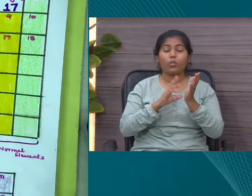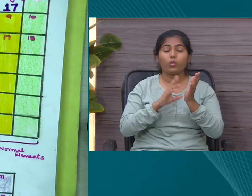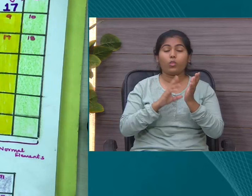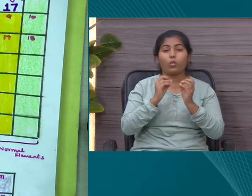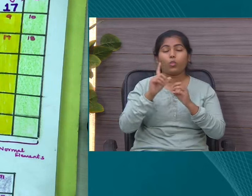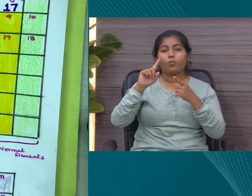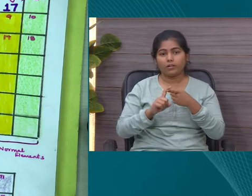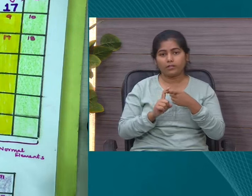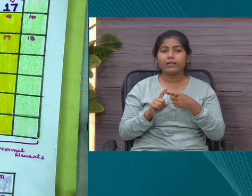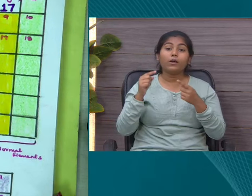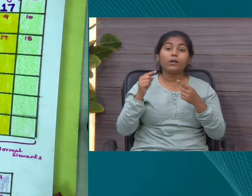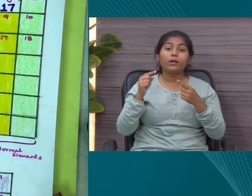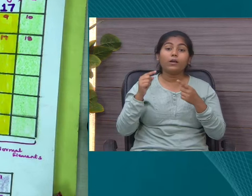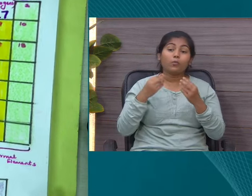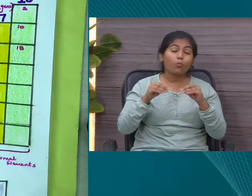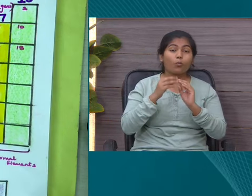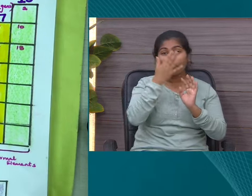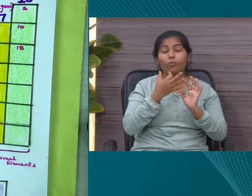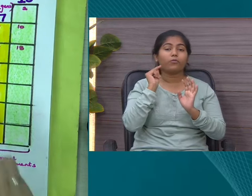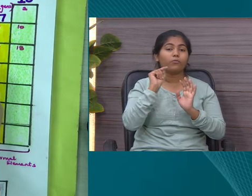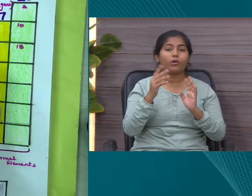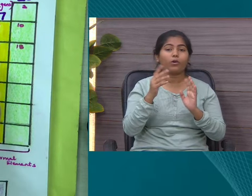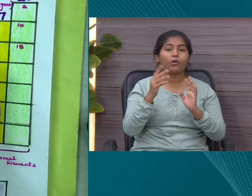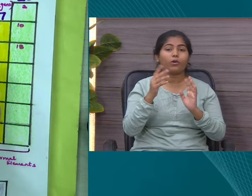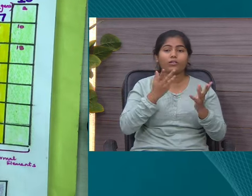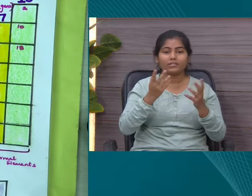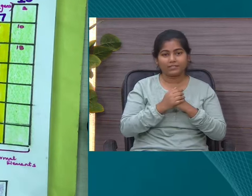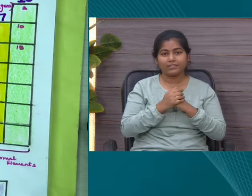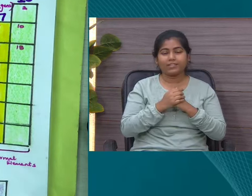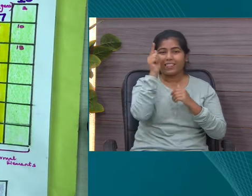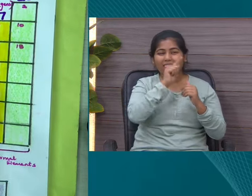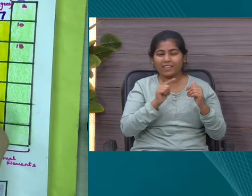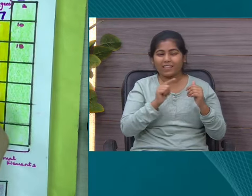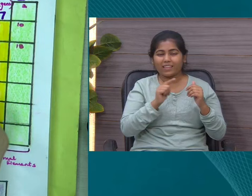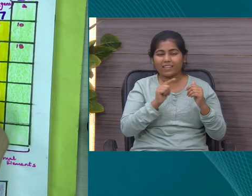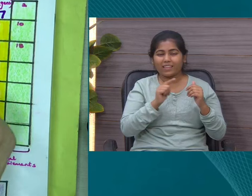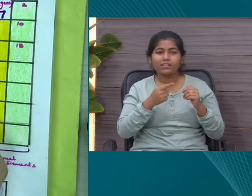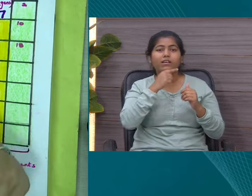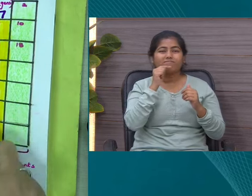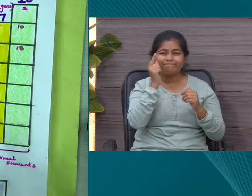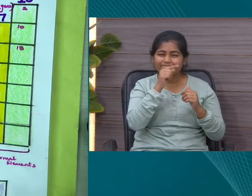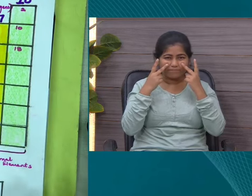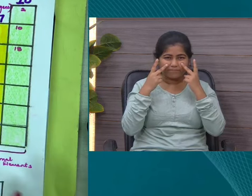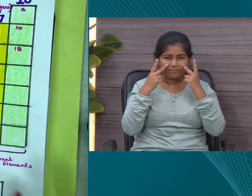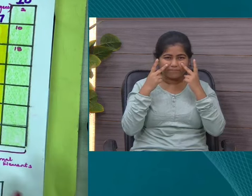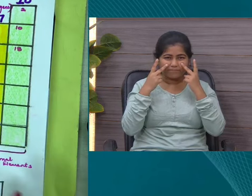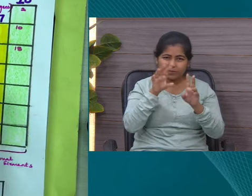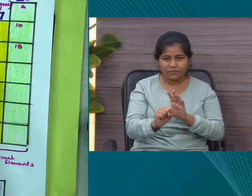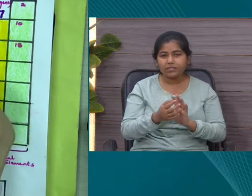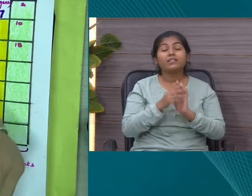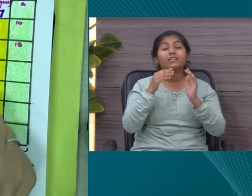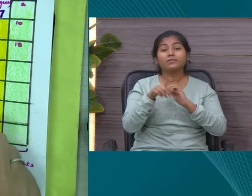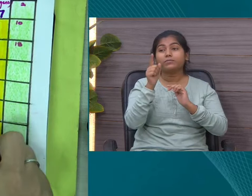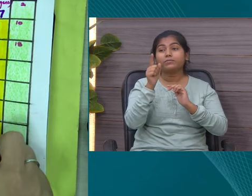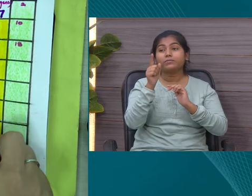gases. एक और खूबसूरत बात बताती हूँ मैं इस टेबल की आपको, ये आपको zigzag दिख रहा है रेड से जी, अब देखिए ये